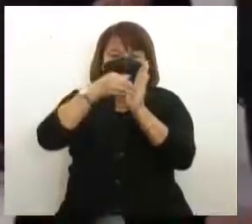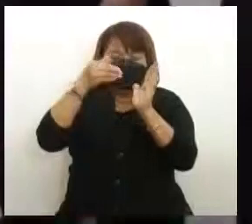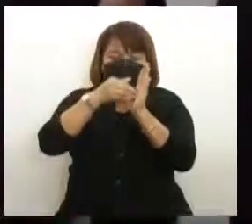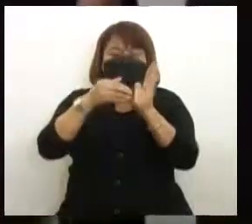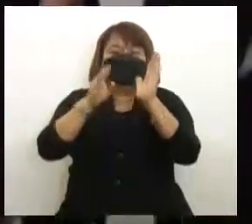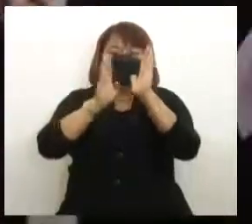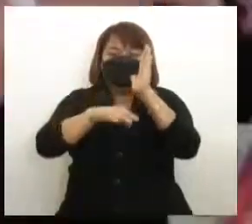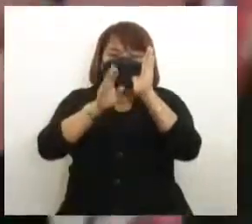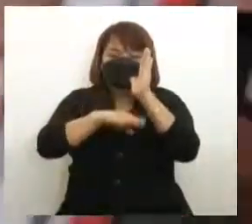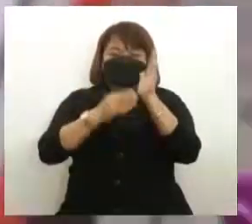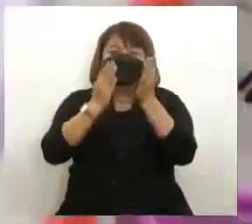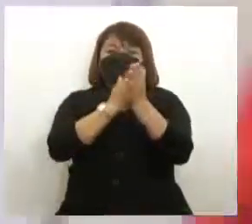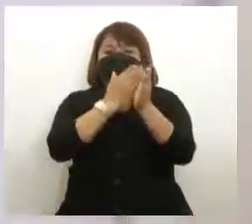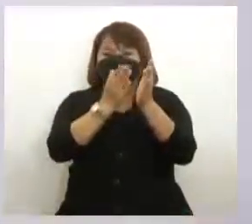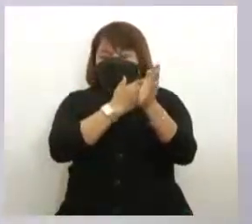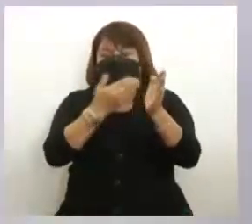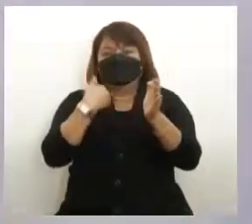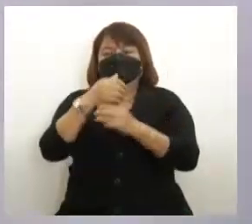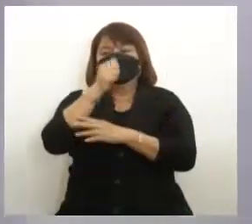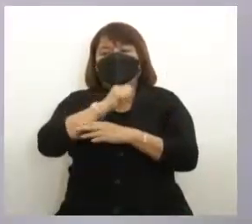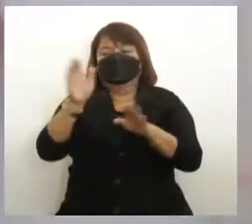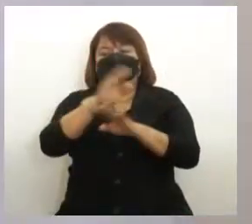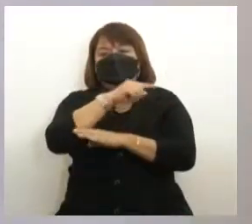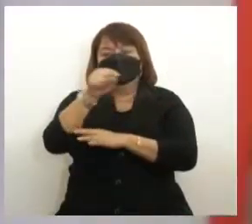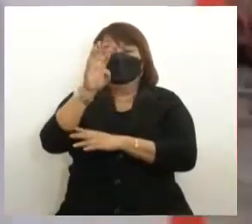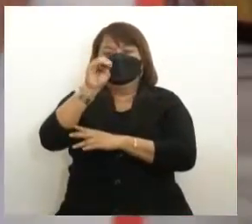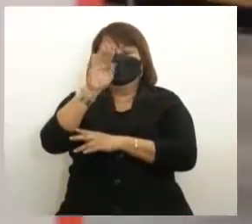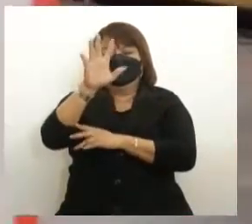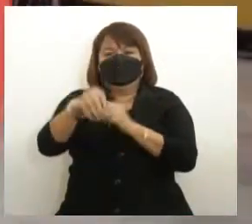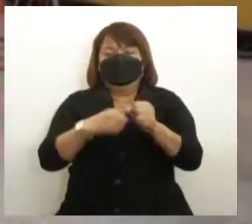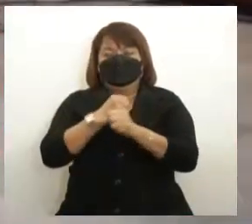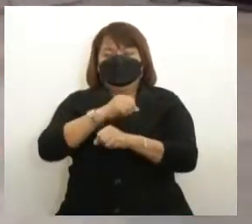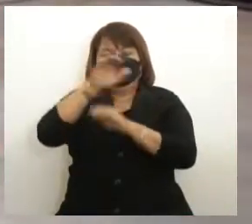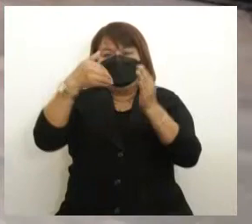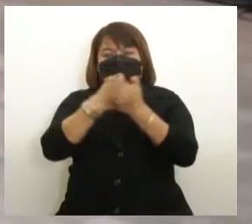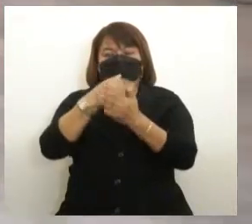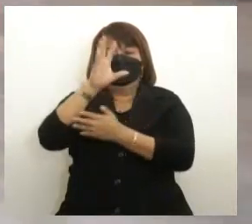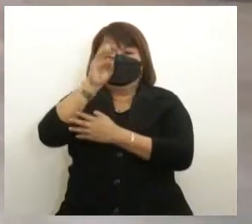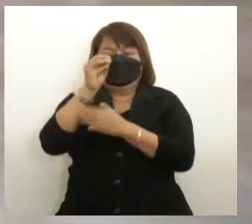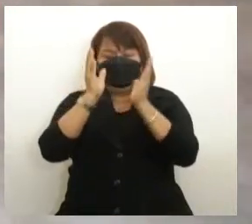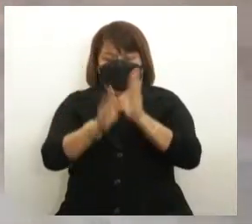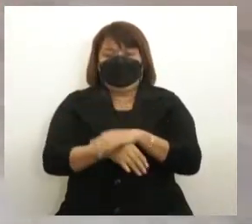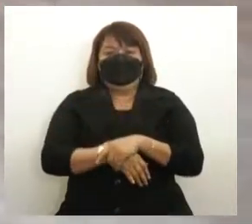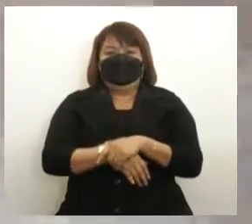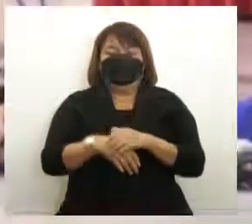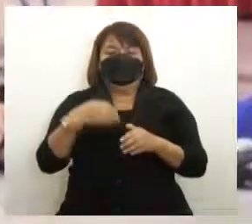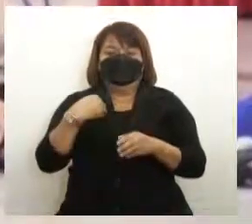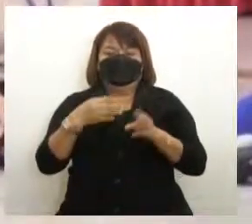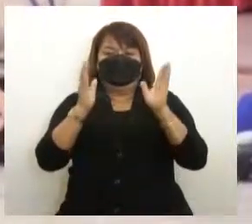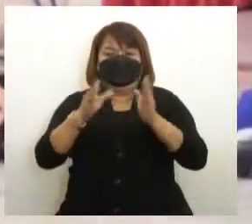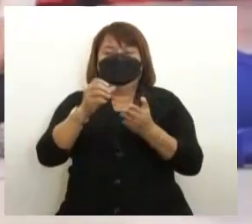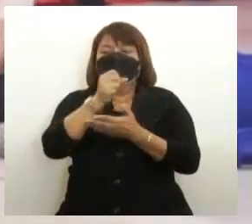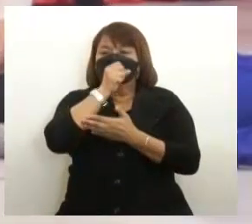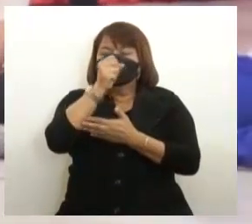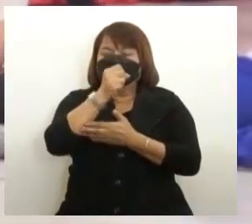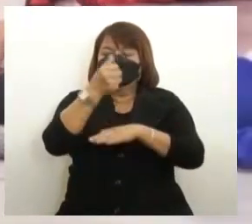และภาคตะวันตกที่มีอายุไม่เกิน45ปีจำนวนทั้งสิ้น50คนโดยมีวิทยากรแกนนำจ